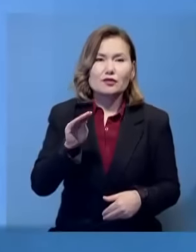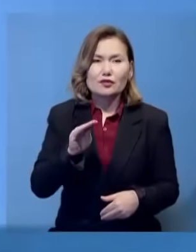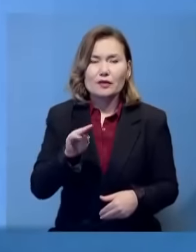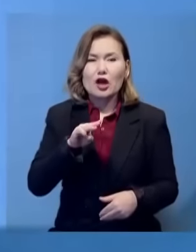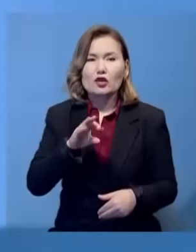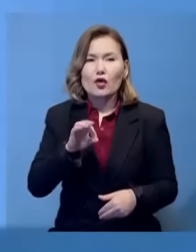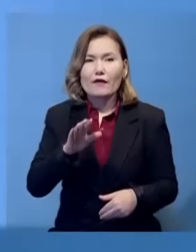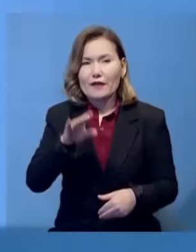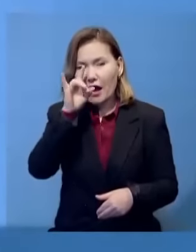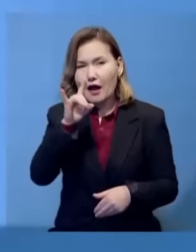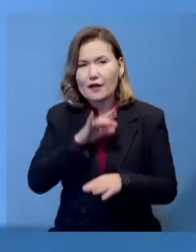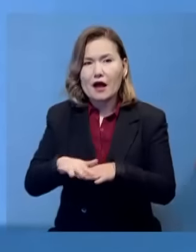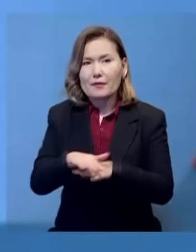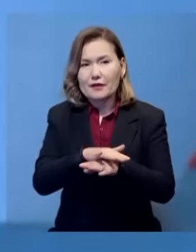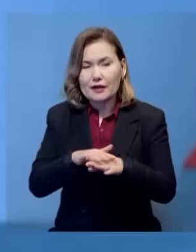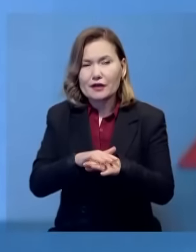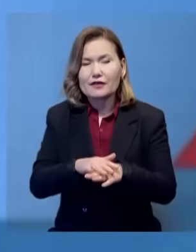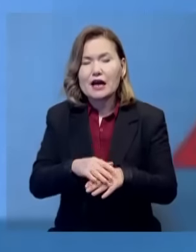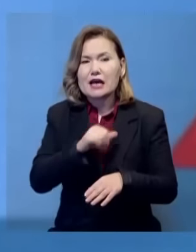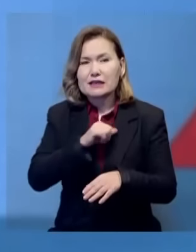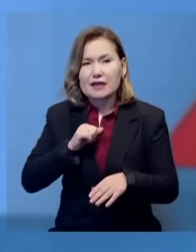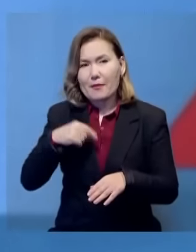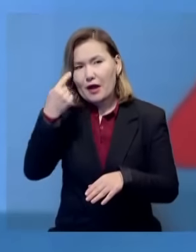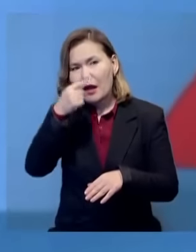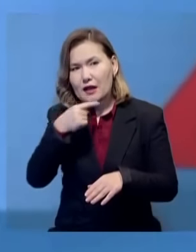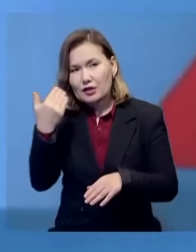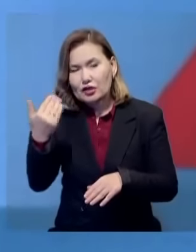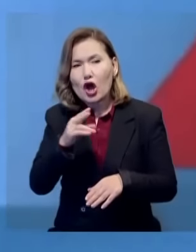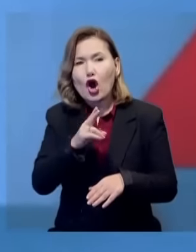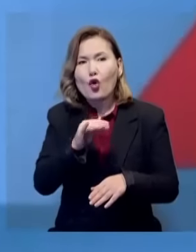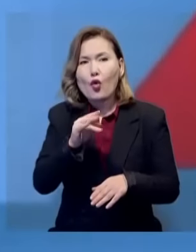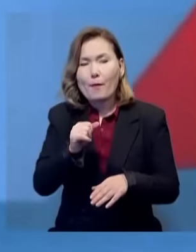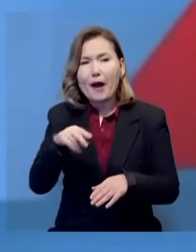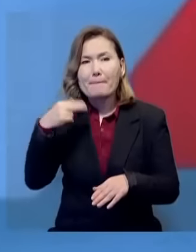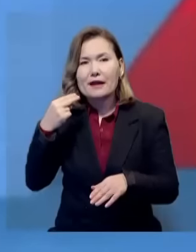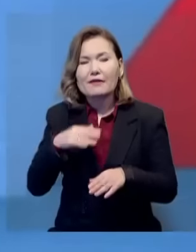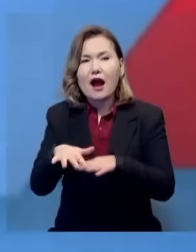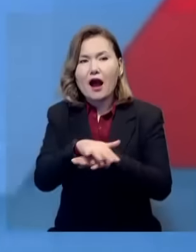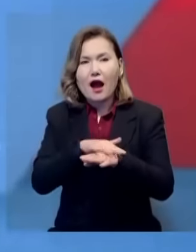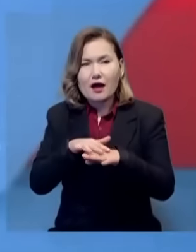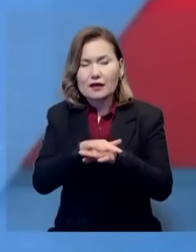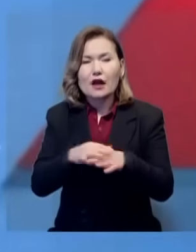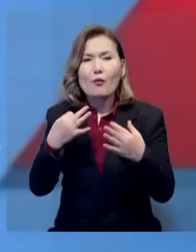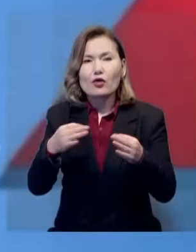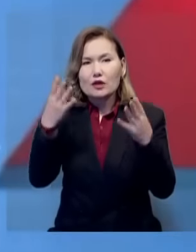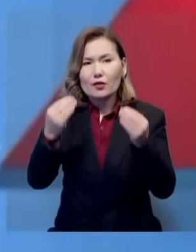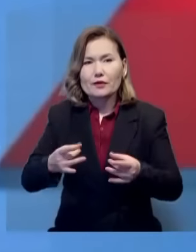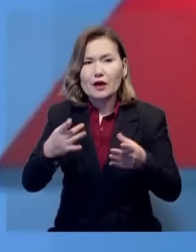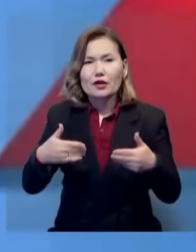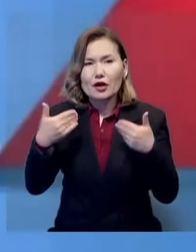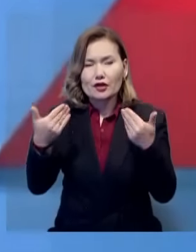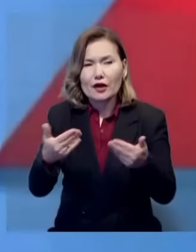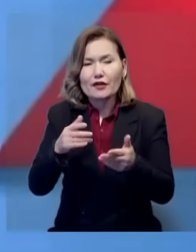Қасым Жомарт Тоқаев Қазақстан халқының және жеке өзінің атынан Куба президенті мен халқын бостандық күнімен құттықтады. Жеделхатта